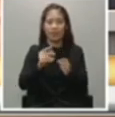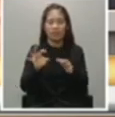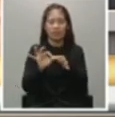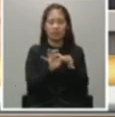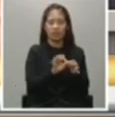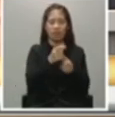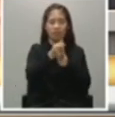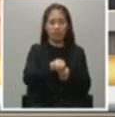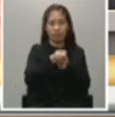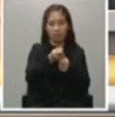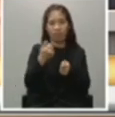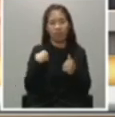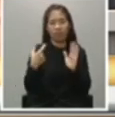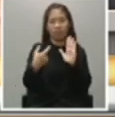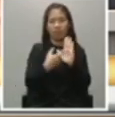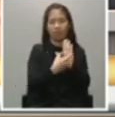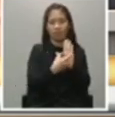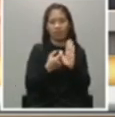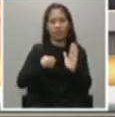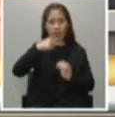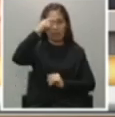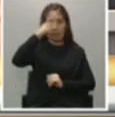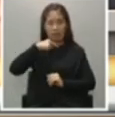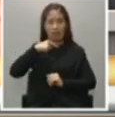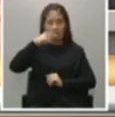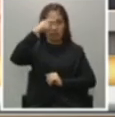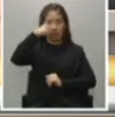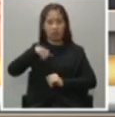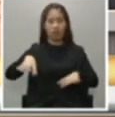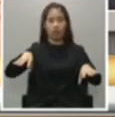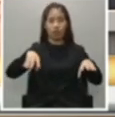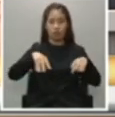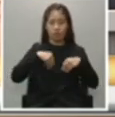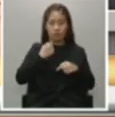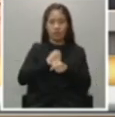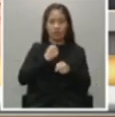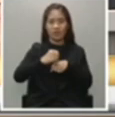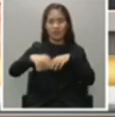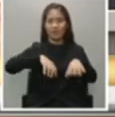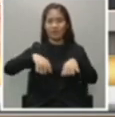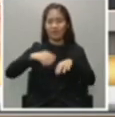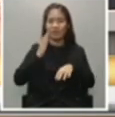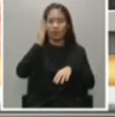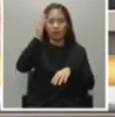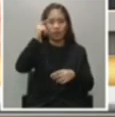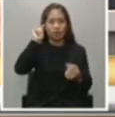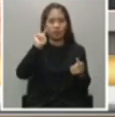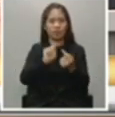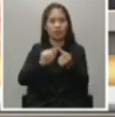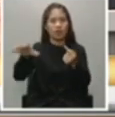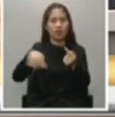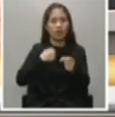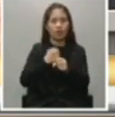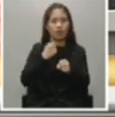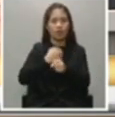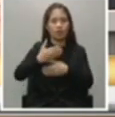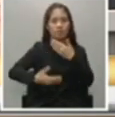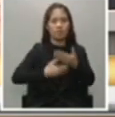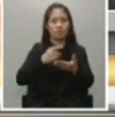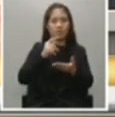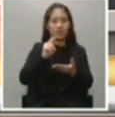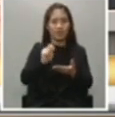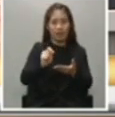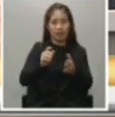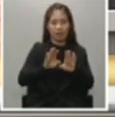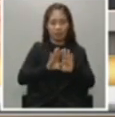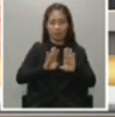กรรมระบุว่าไทยได้ยอมรับที่จะดำเนินการต่อไปเพื่อนำไปสู่การเปิดตลาดภายในประเทศส